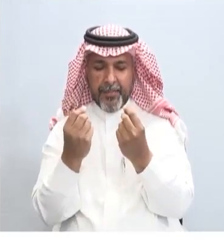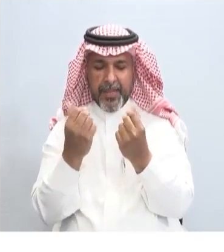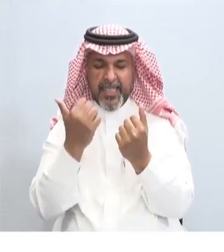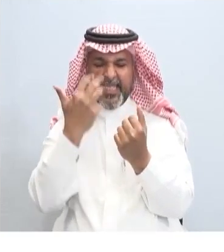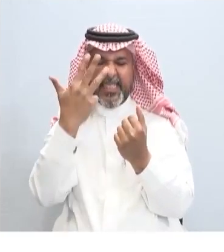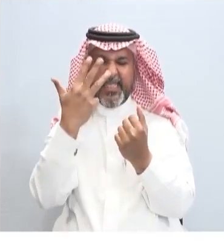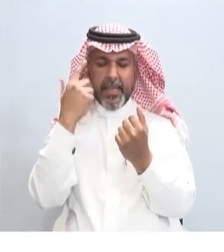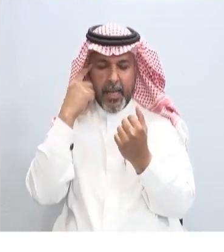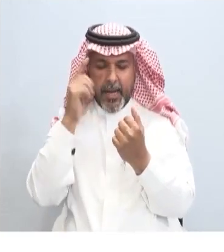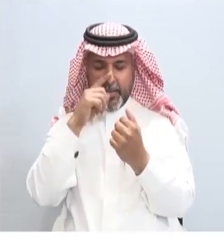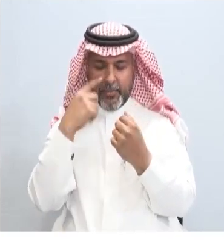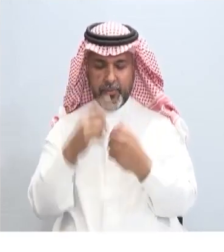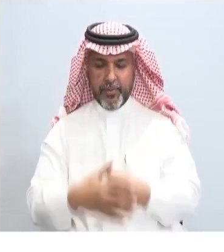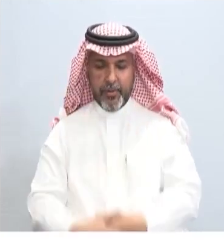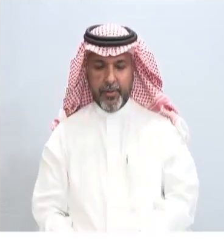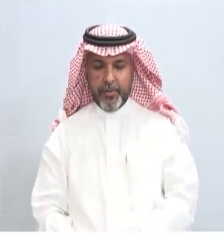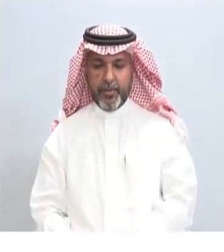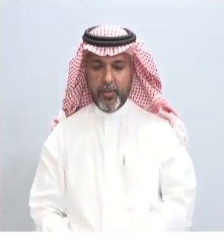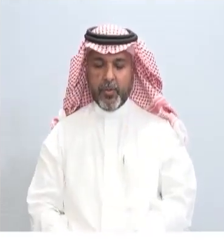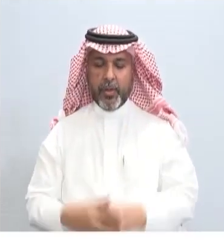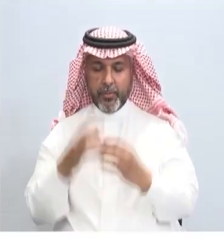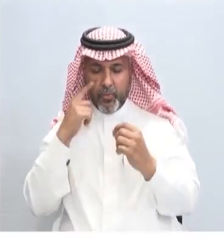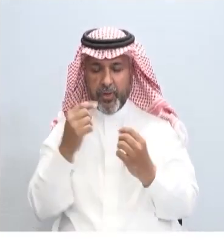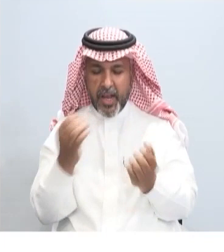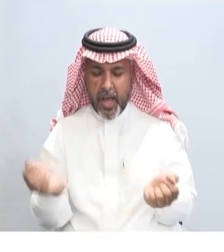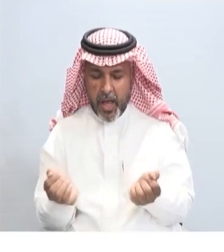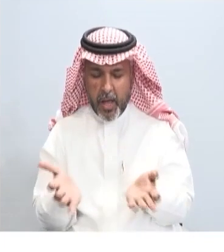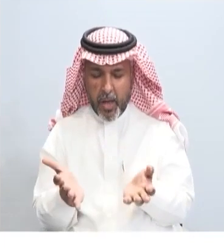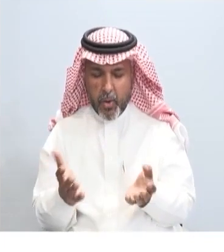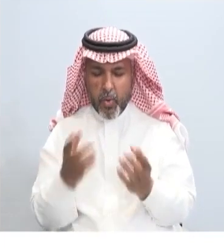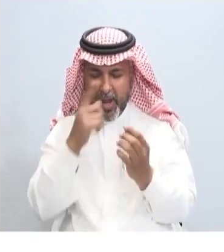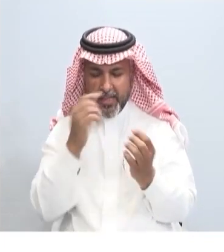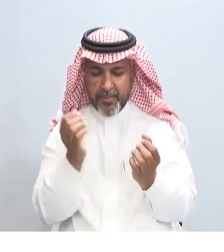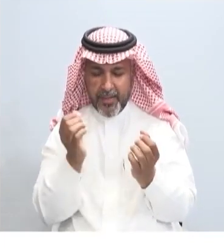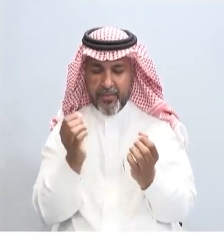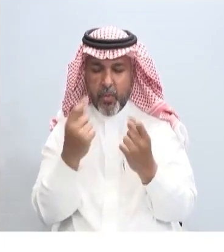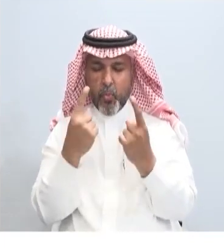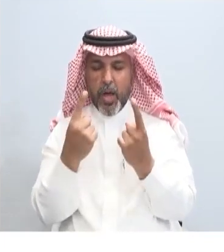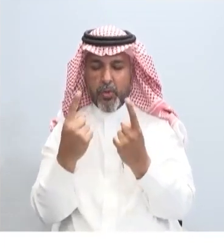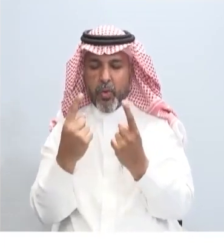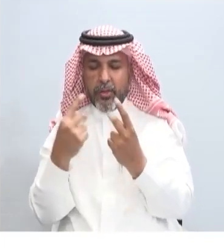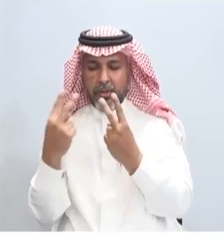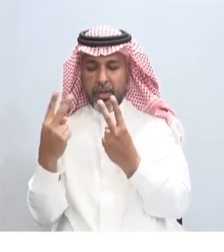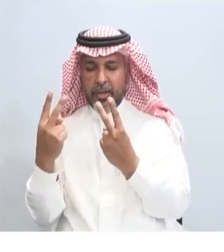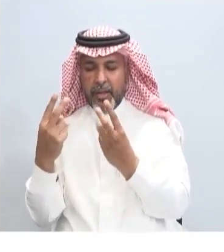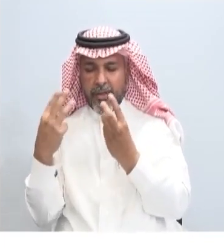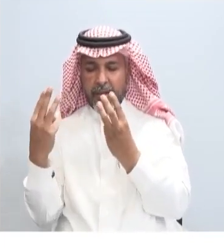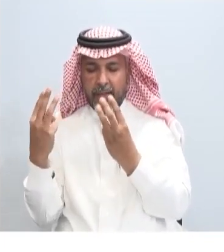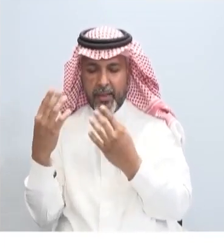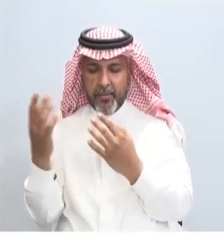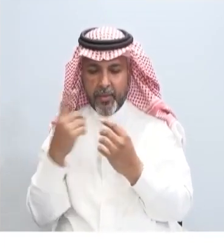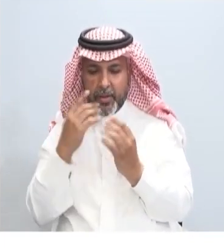ممكن يطلع لك واحد وواحد وواحد ثين وواحد وثلا يعني هذا هذه الخيارات اللي الى واحد